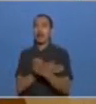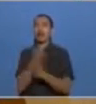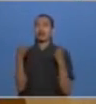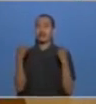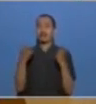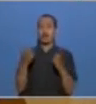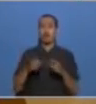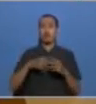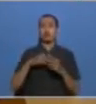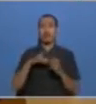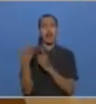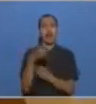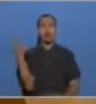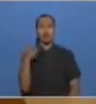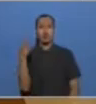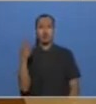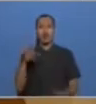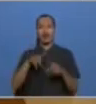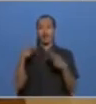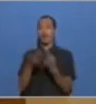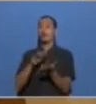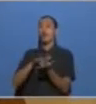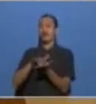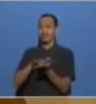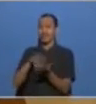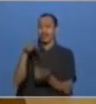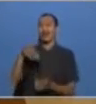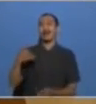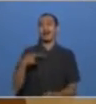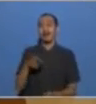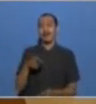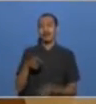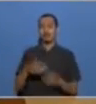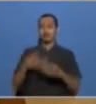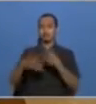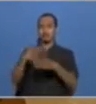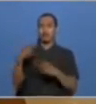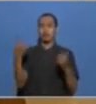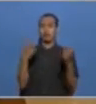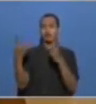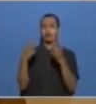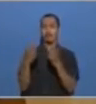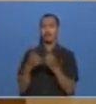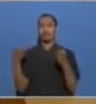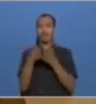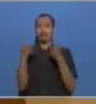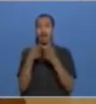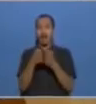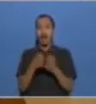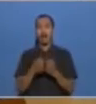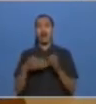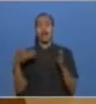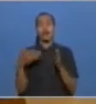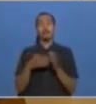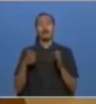umum, bahkan tidak terkecuali kelompok rentan. Dan dalam pelaksanaan pastinya juga ada berbagai pertanyaan dan tantangan ya yang dihadapi